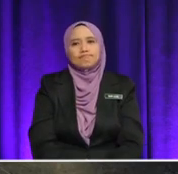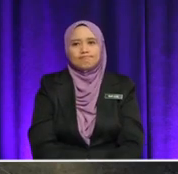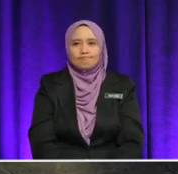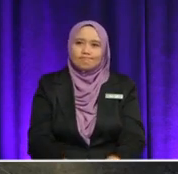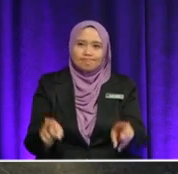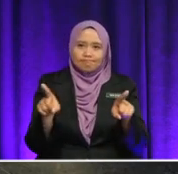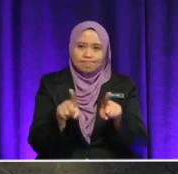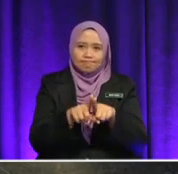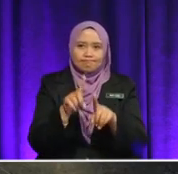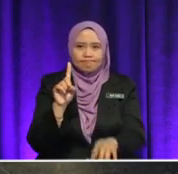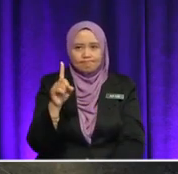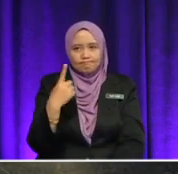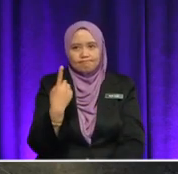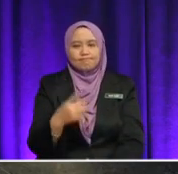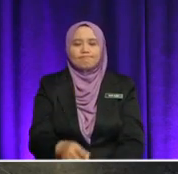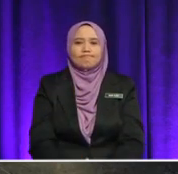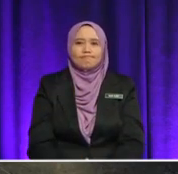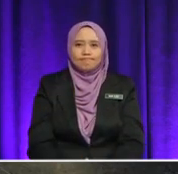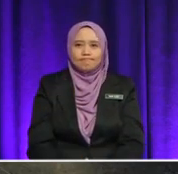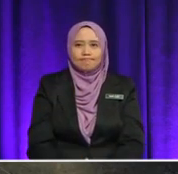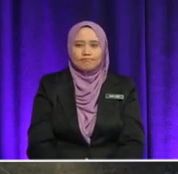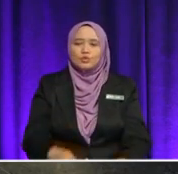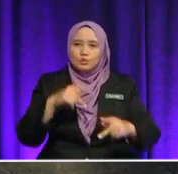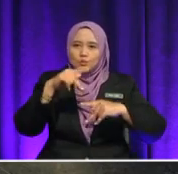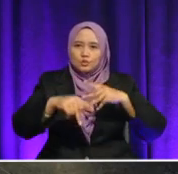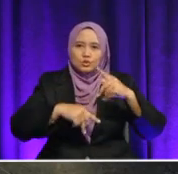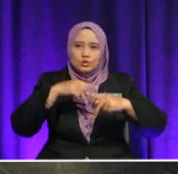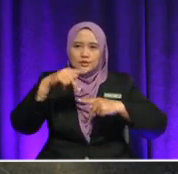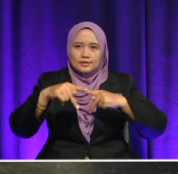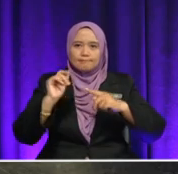pemilihan Wakil di palima dan juga dewan undangan